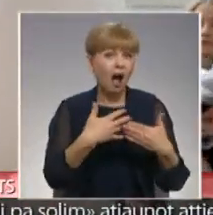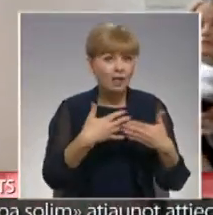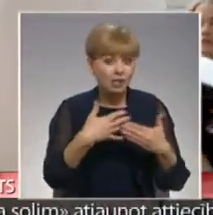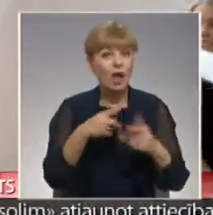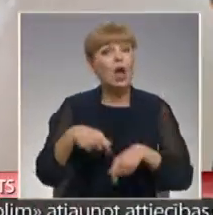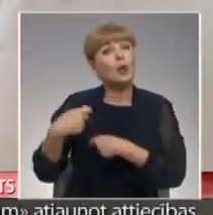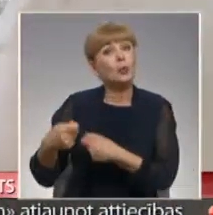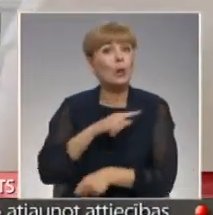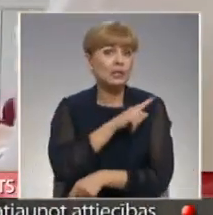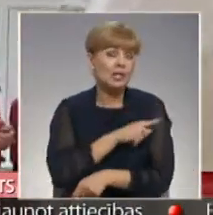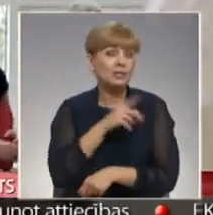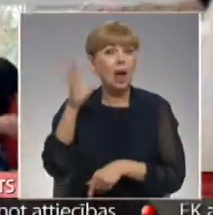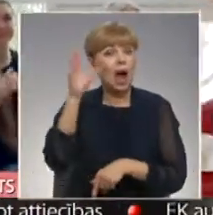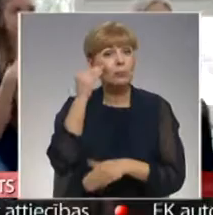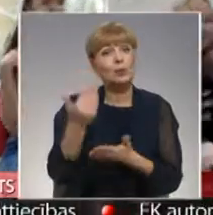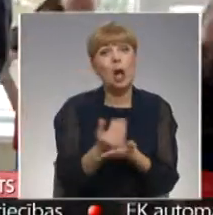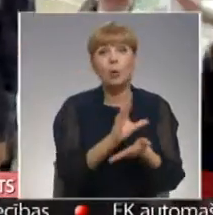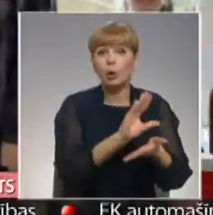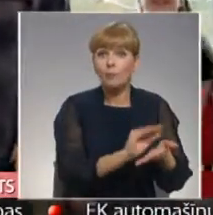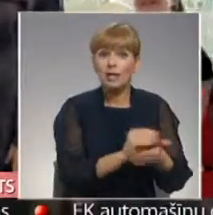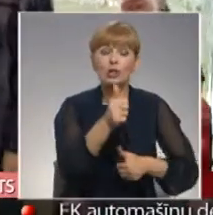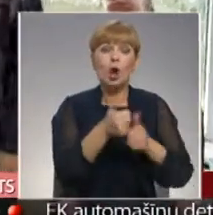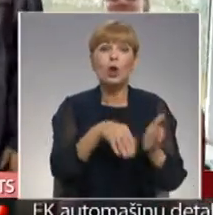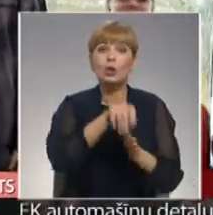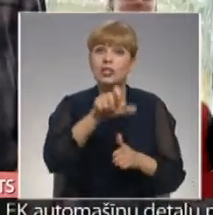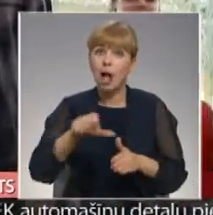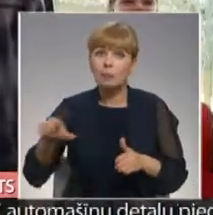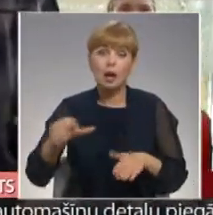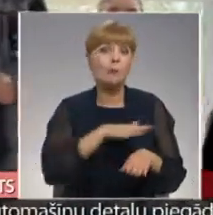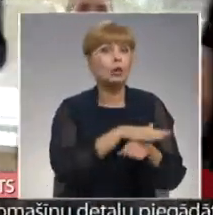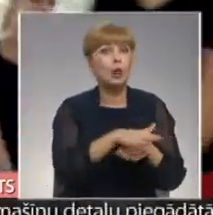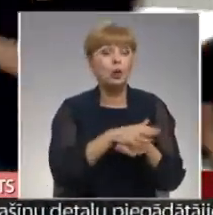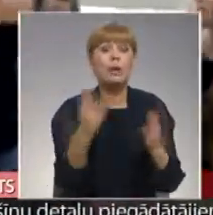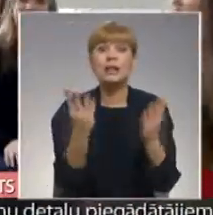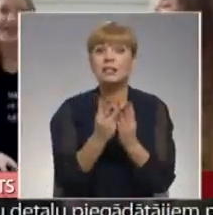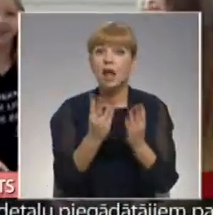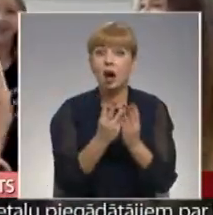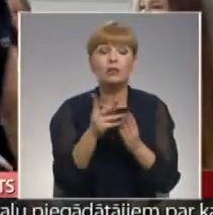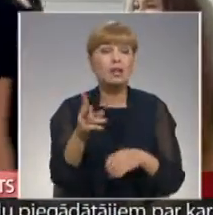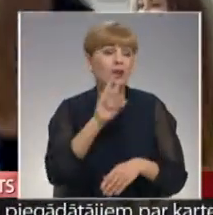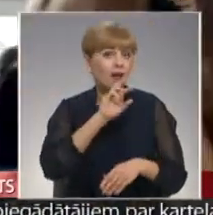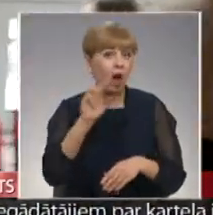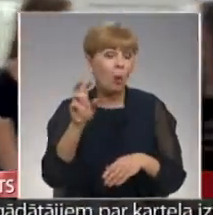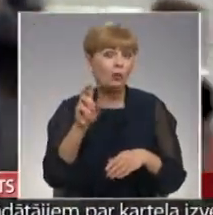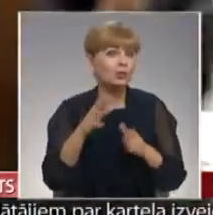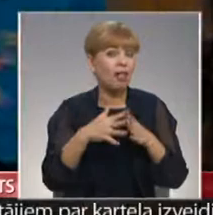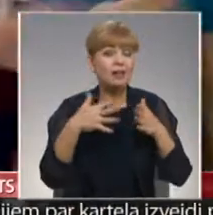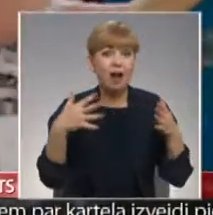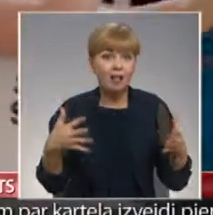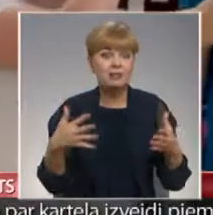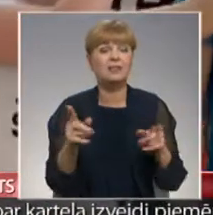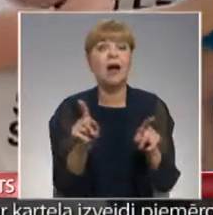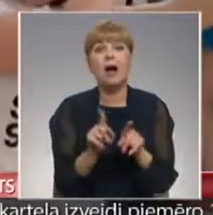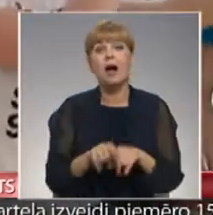tiem iespēju apgūt jaunu pieredzi, konkursa dalībnieku skaits Tukuma apriņas skatē šogad ir rekordliels. Nu, mēs